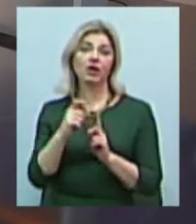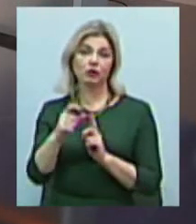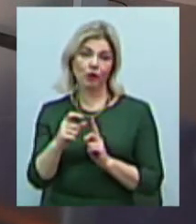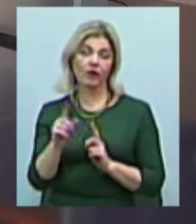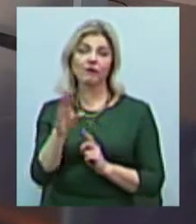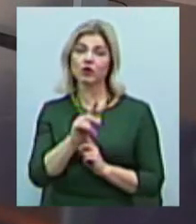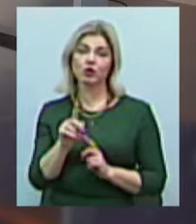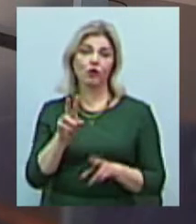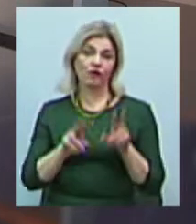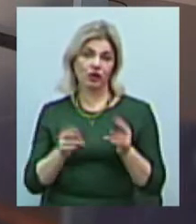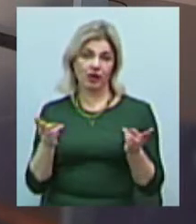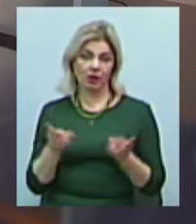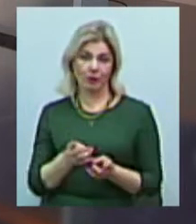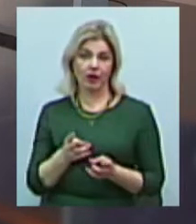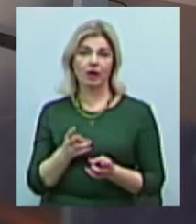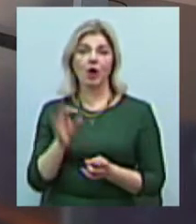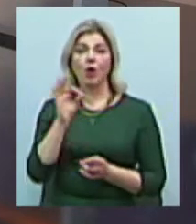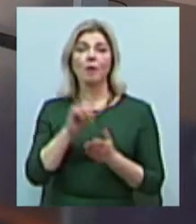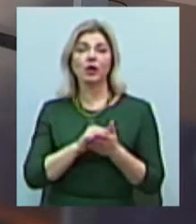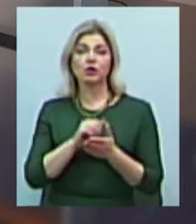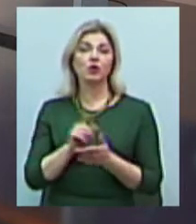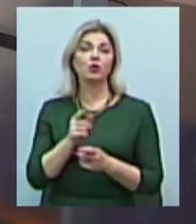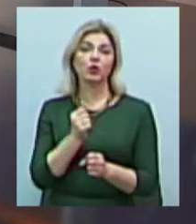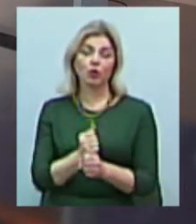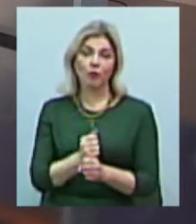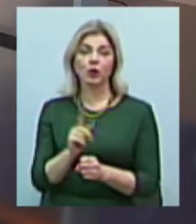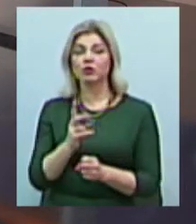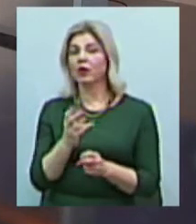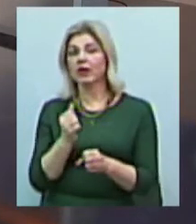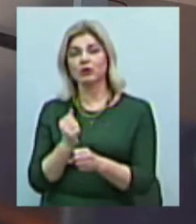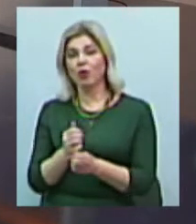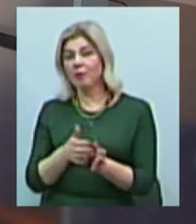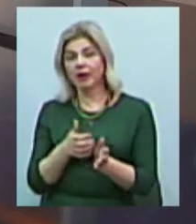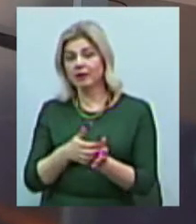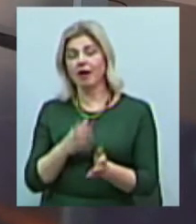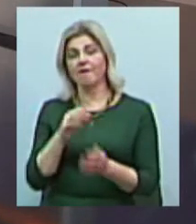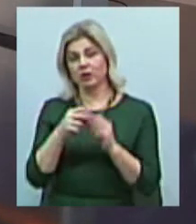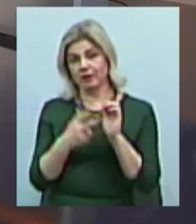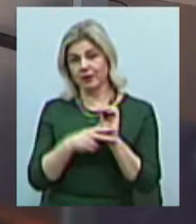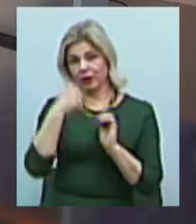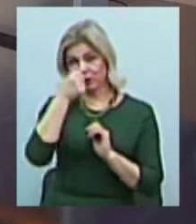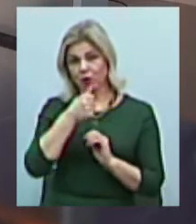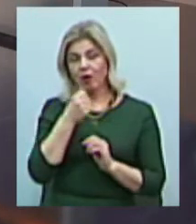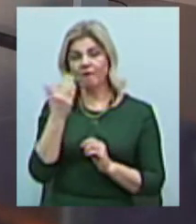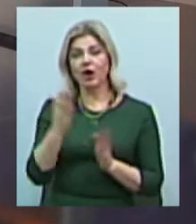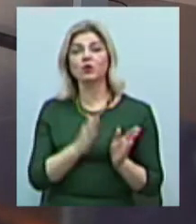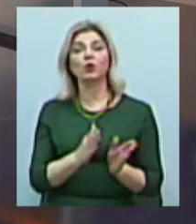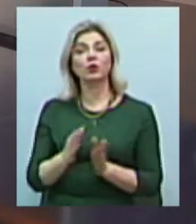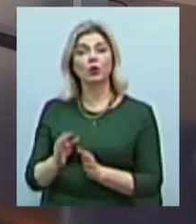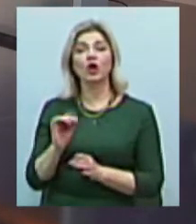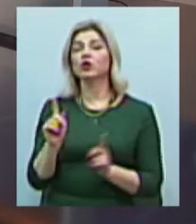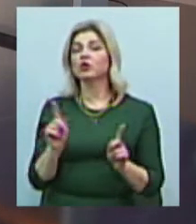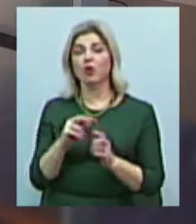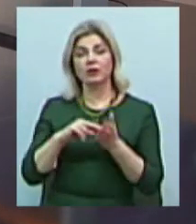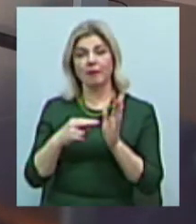що вважаєте за необхідне, з приводу того, що зроблено, не зроблено у 2018 році вашою структурою, і що заплановане